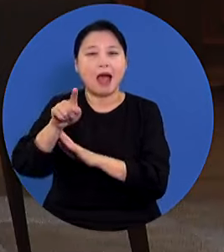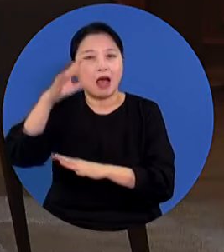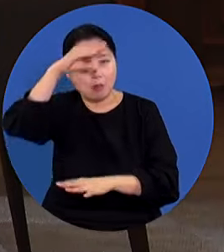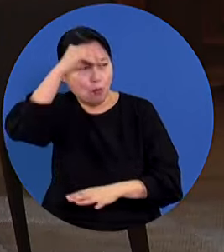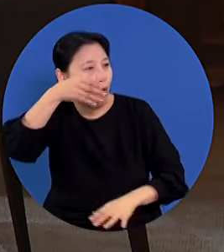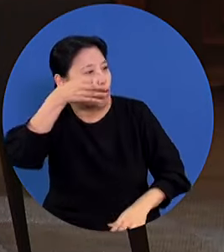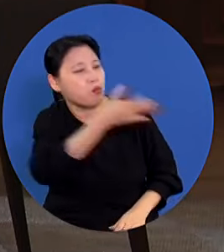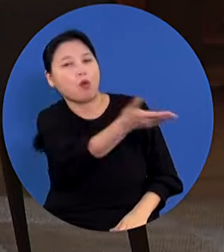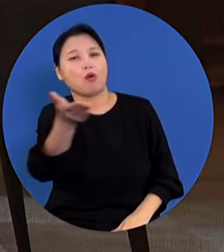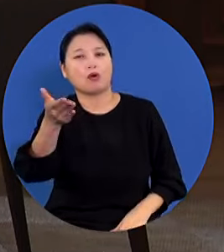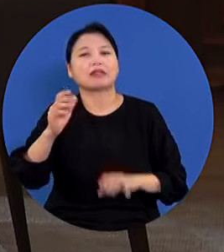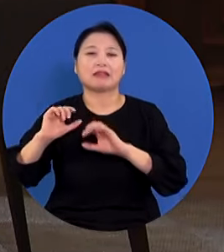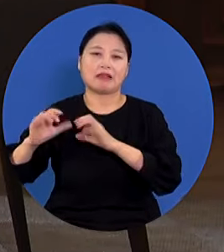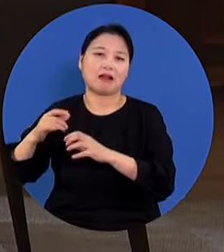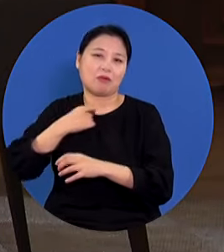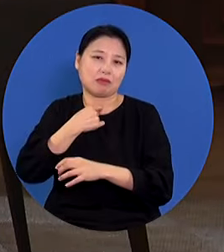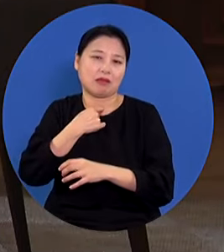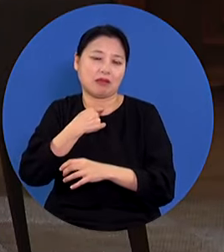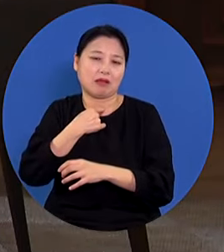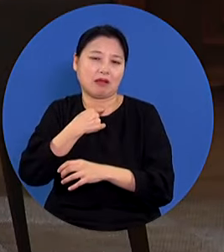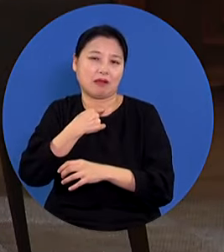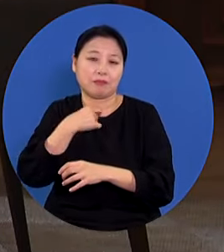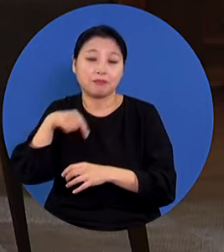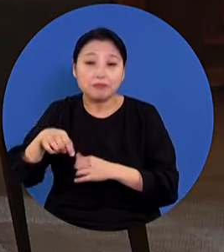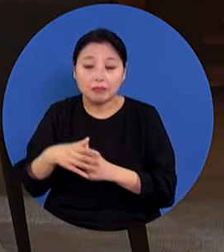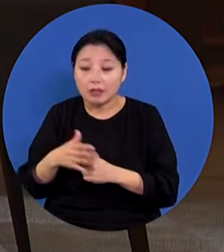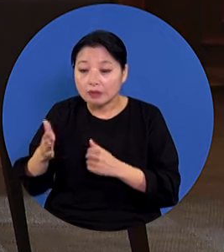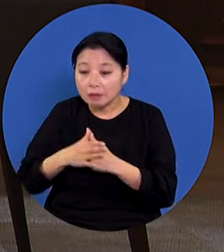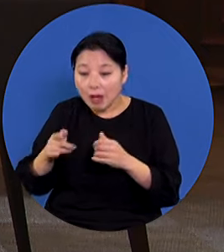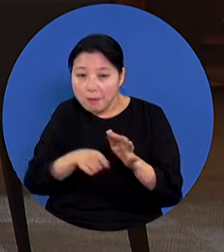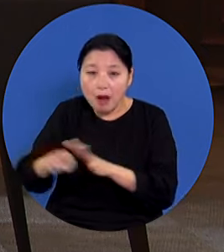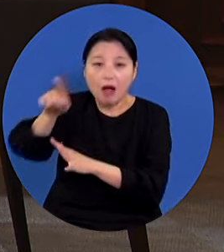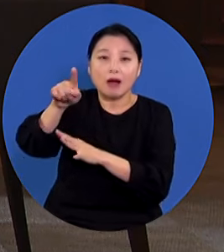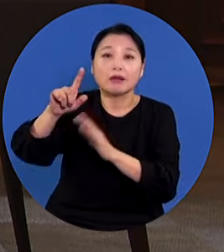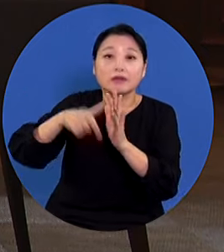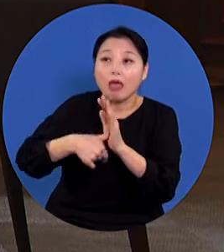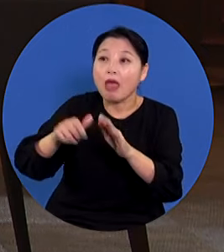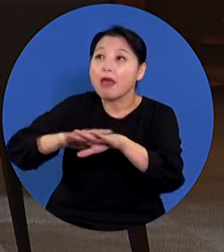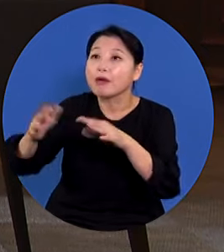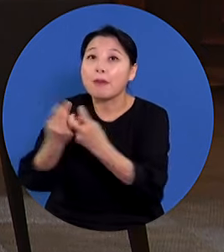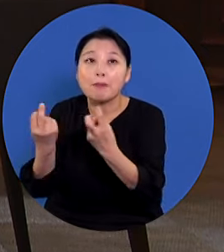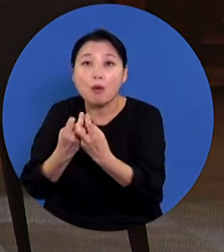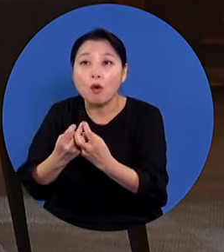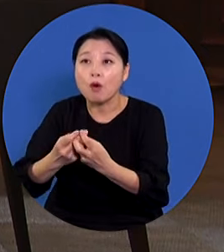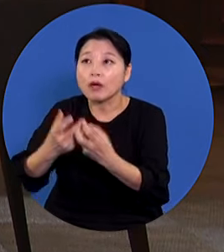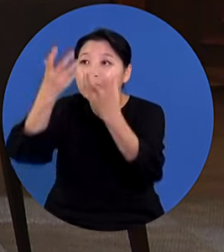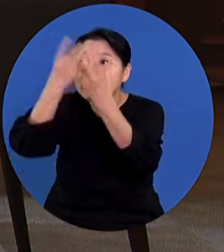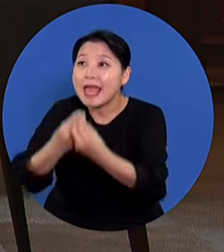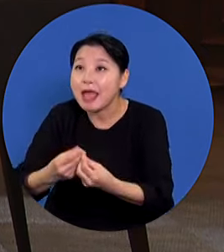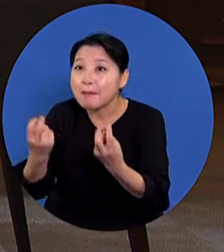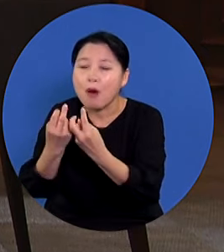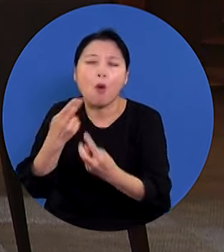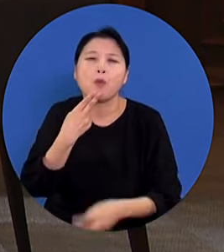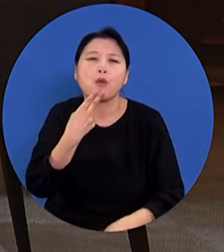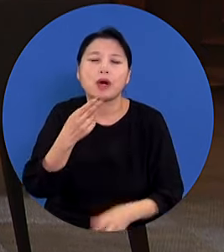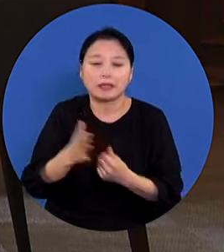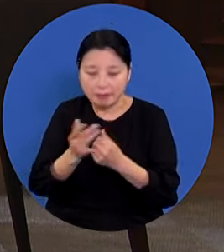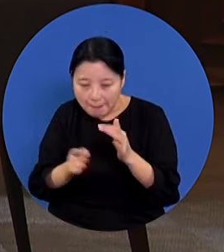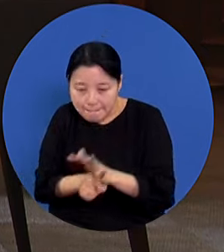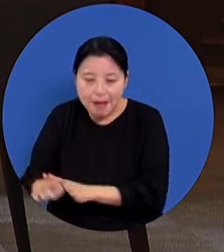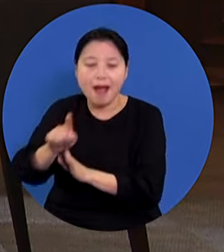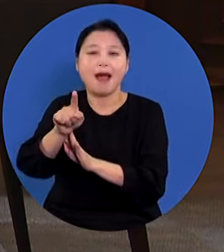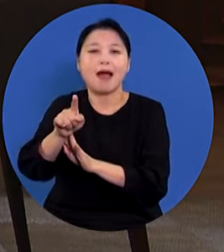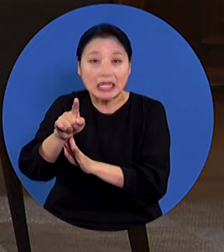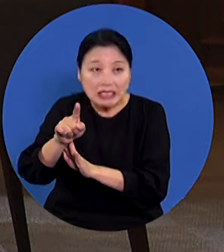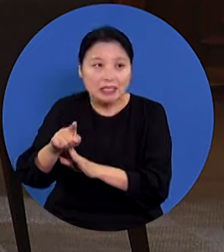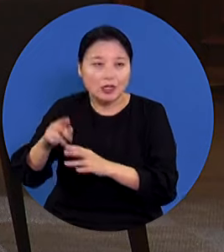그렇죠. 그러면 거기는 이제 사실은 솔루션 매뉴얼 해답지가 없는 거거든요. 없죠. 새로운 걸 해야 되니까. 맞아요. 그래서 먼저 실패를 하면서 실패를